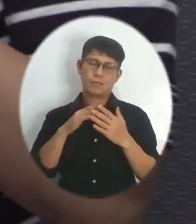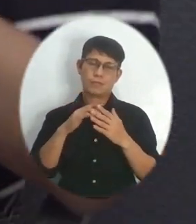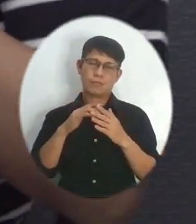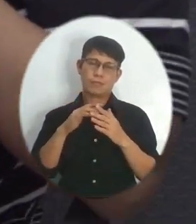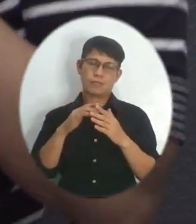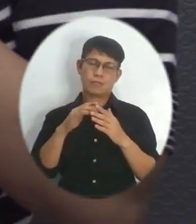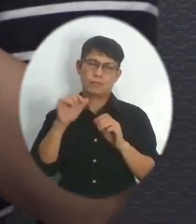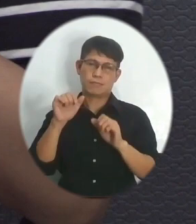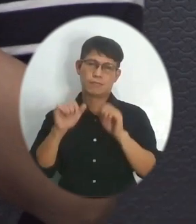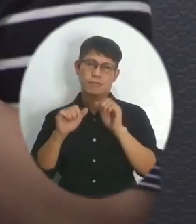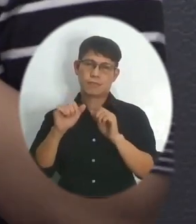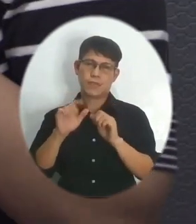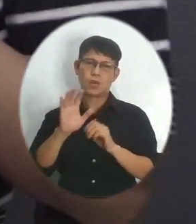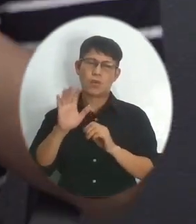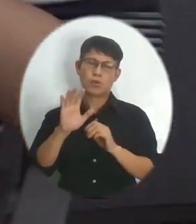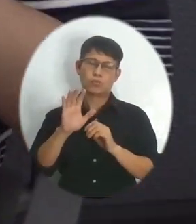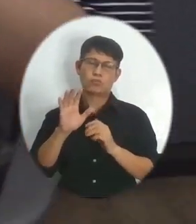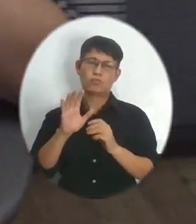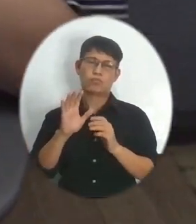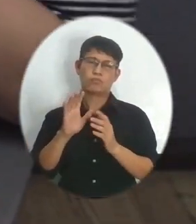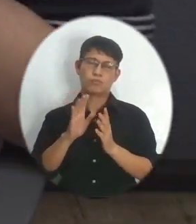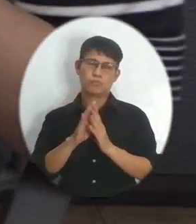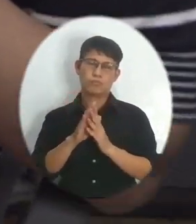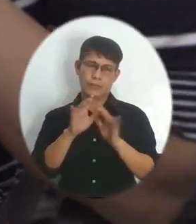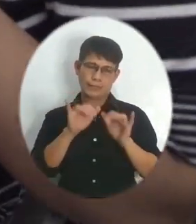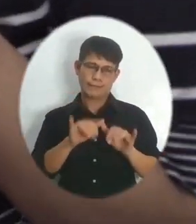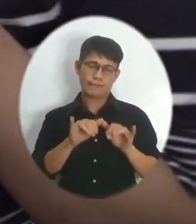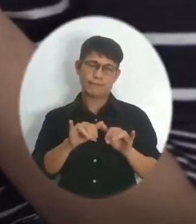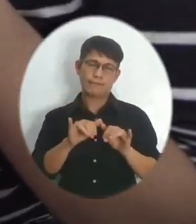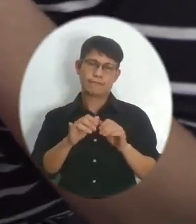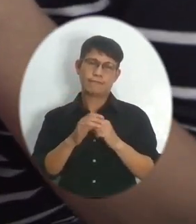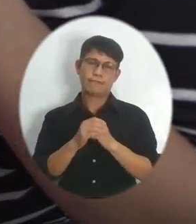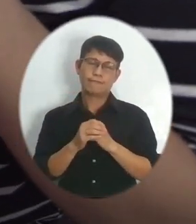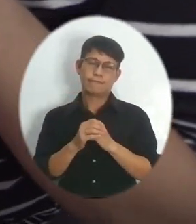na. Huwag ka malikot.